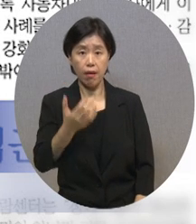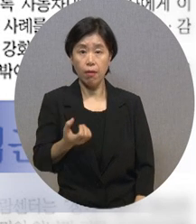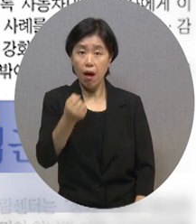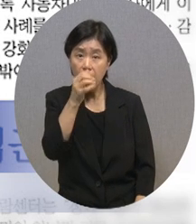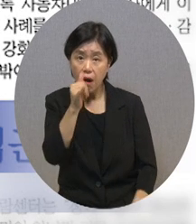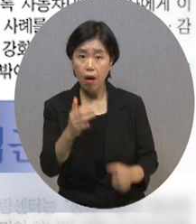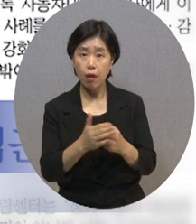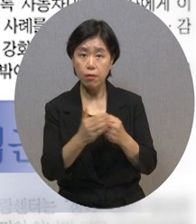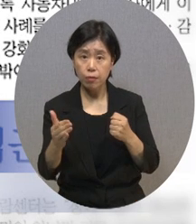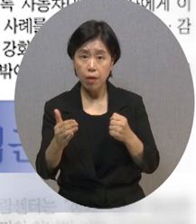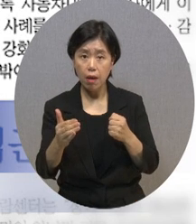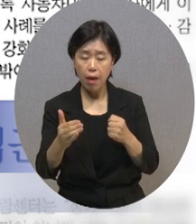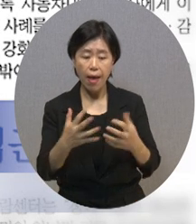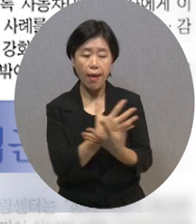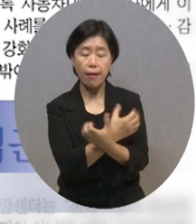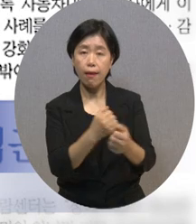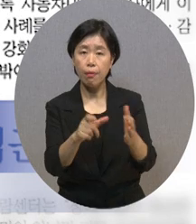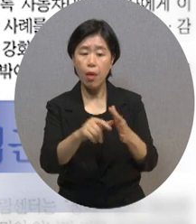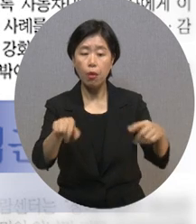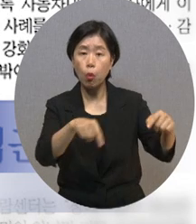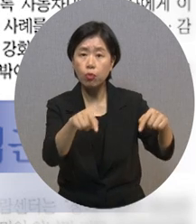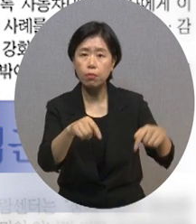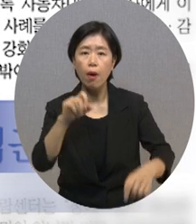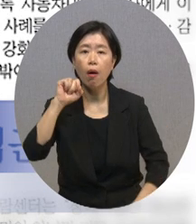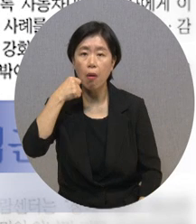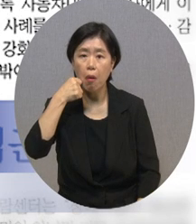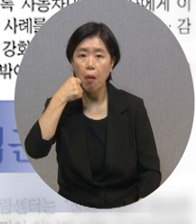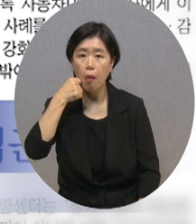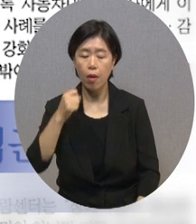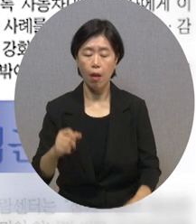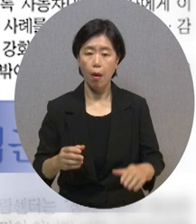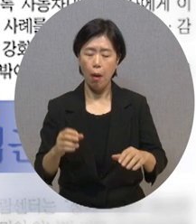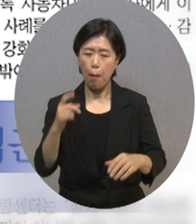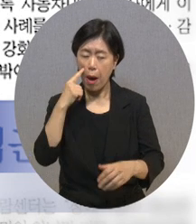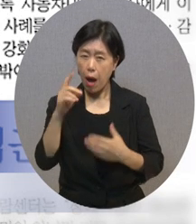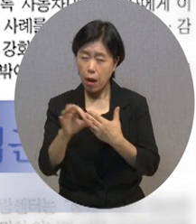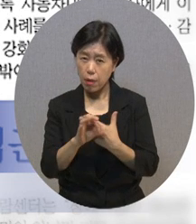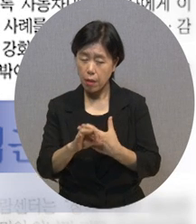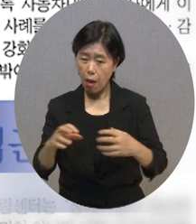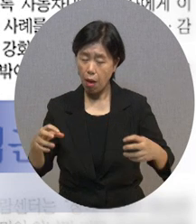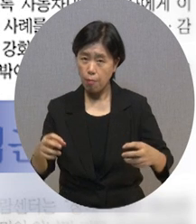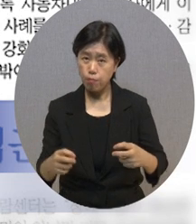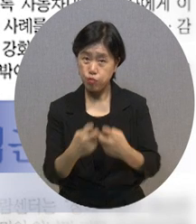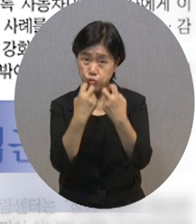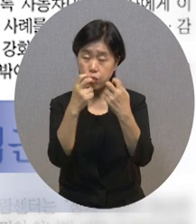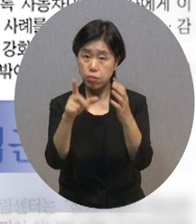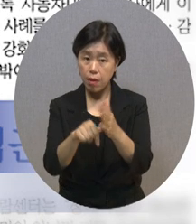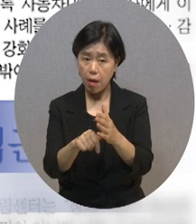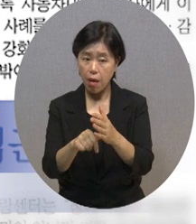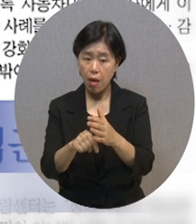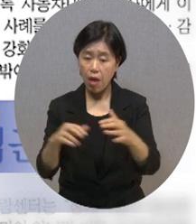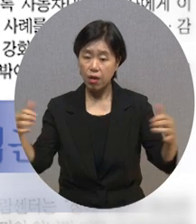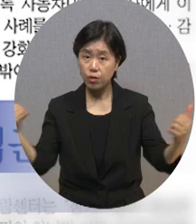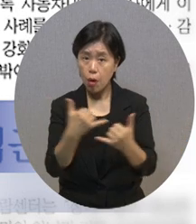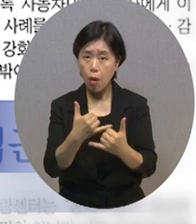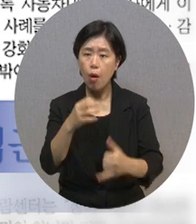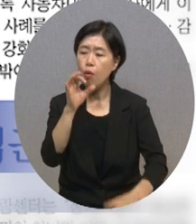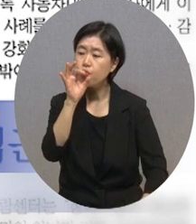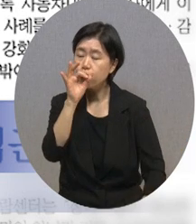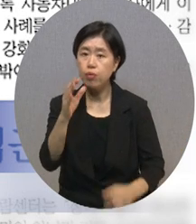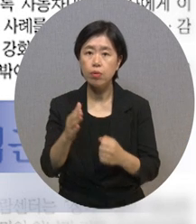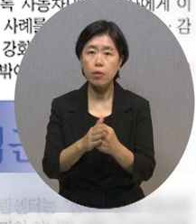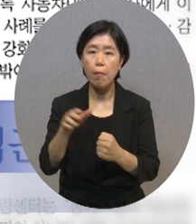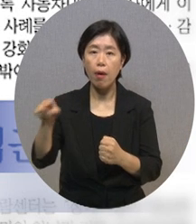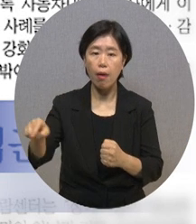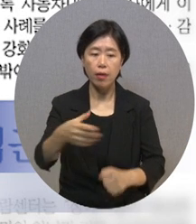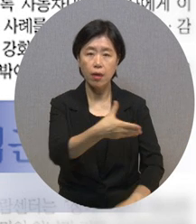과정에 녹취가 불가능하고 차량 이용 중 사고가 발생하는 경우 의사소통이 어렵다는 등의 이유로 차량